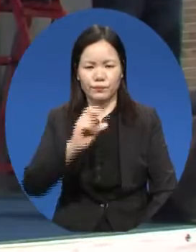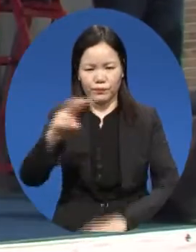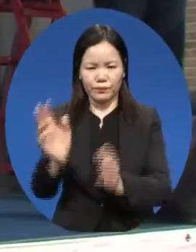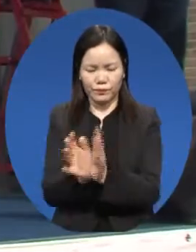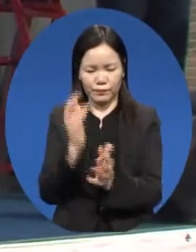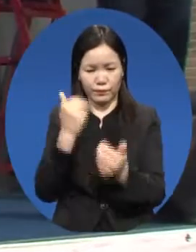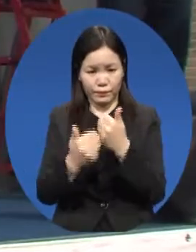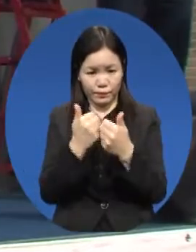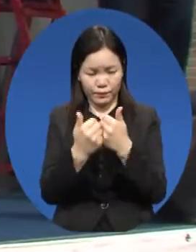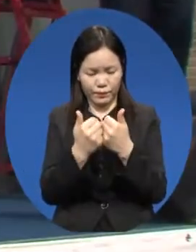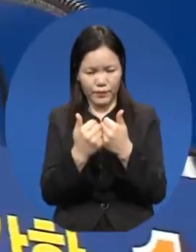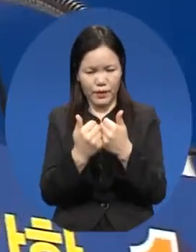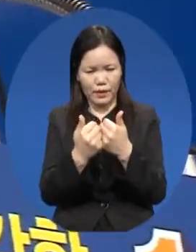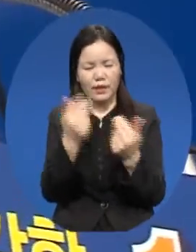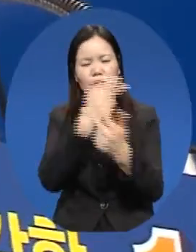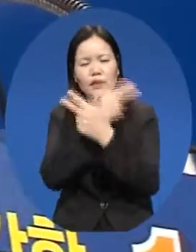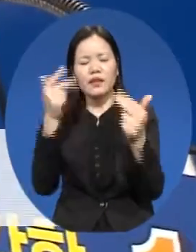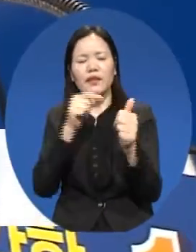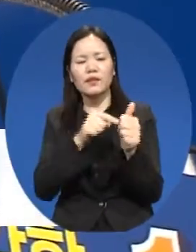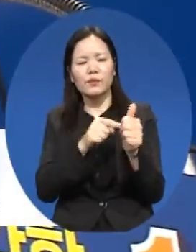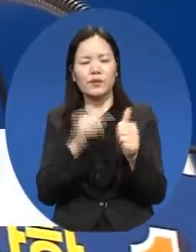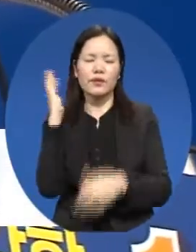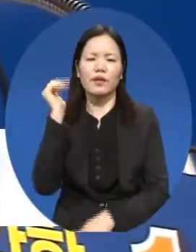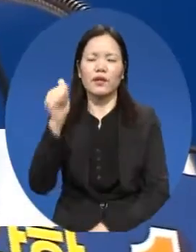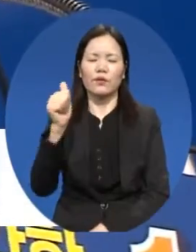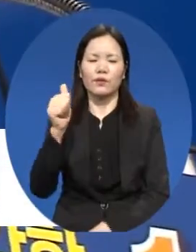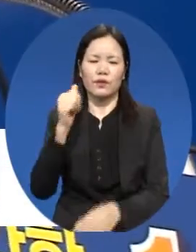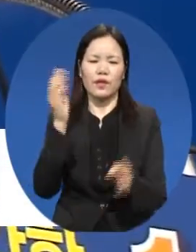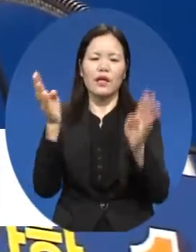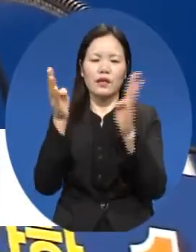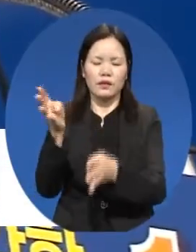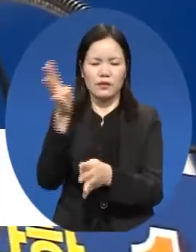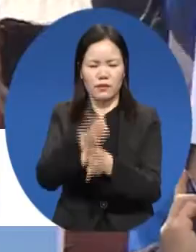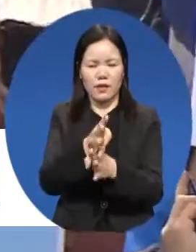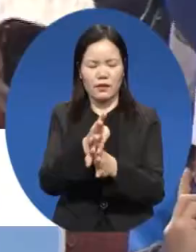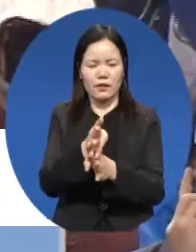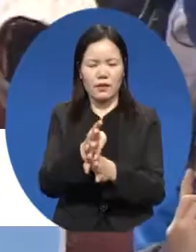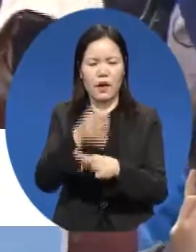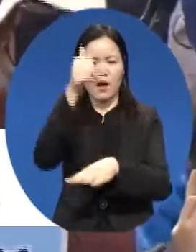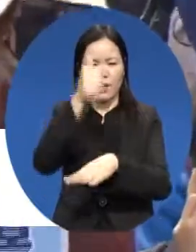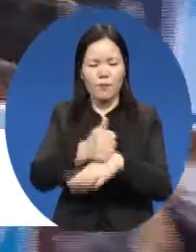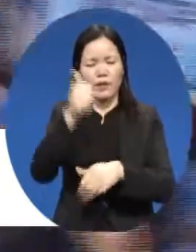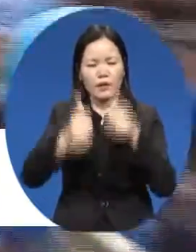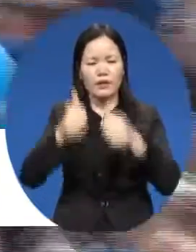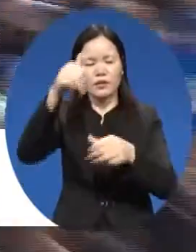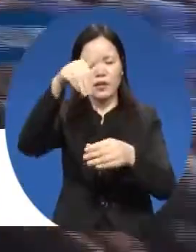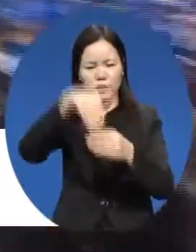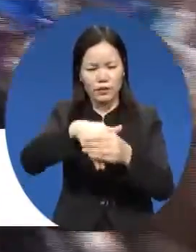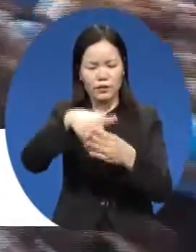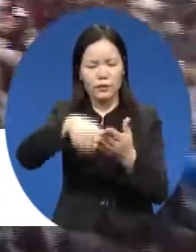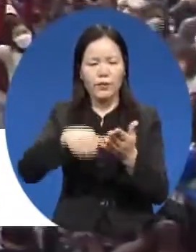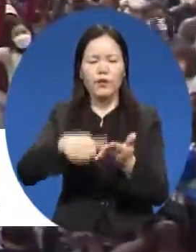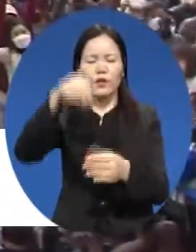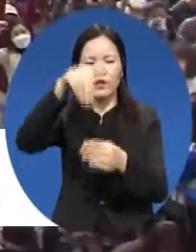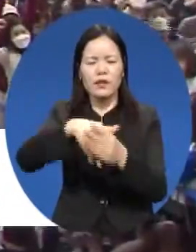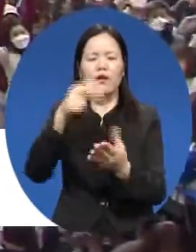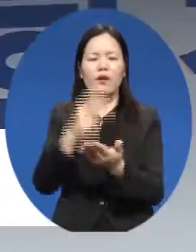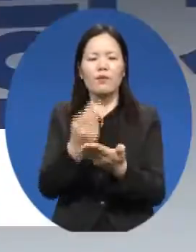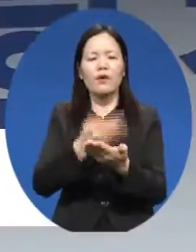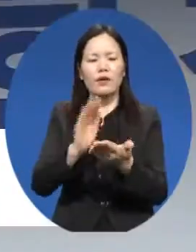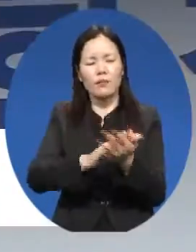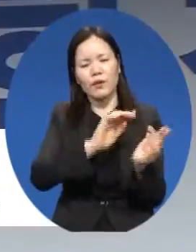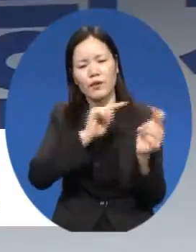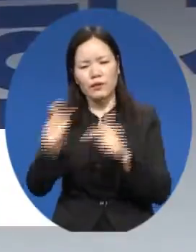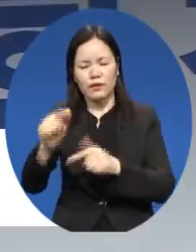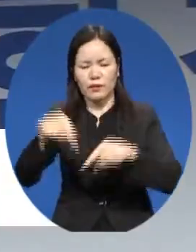야권의 갈등 속 이재명 후보는 대통령 4년 중임제, 결선 투표제 도입, 선거제도 개편 등을 민주당